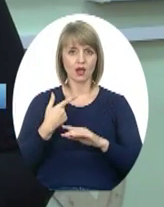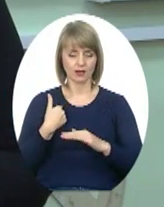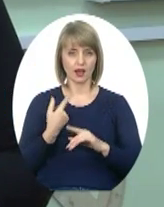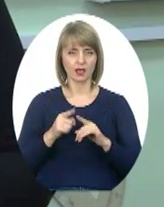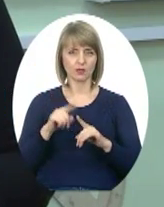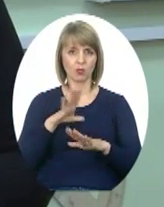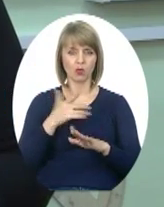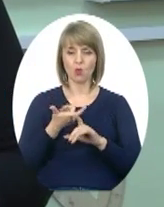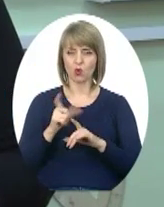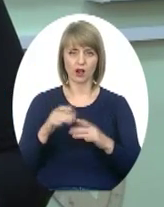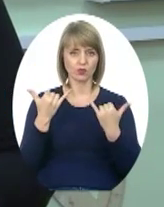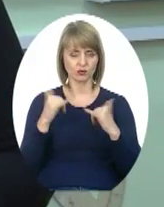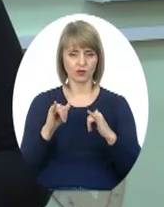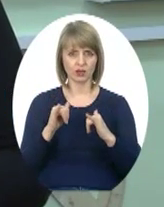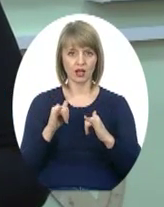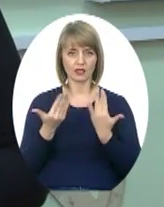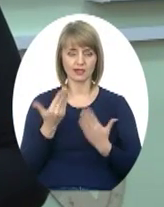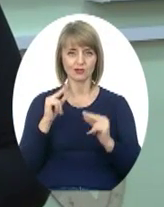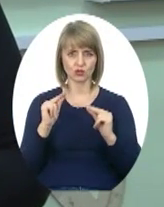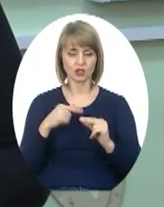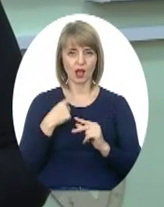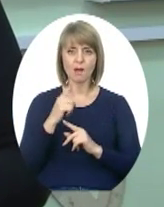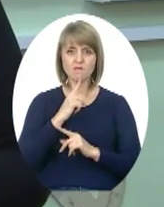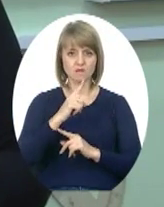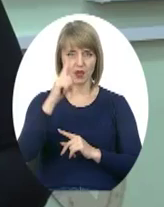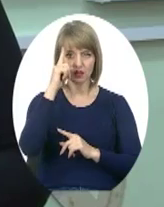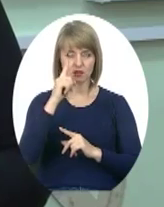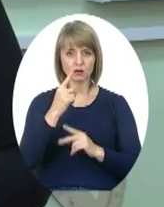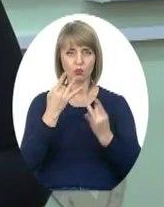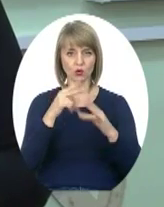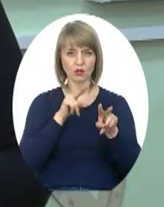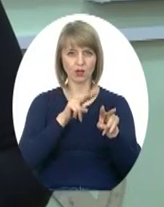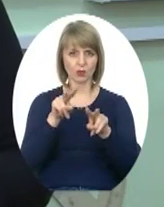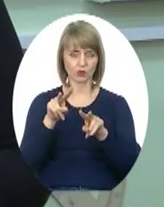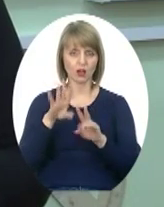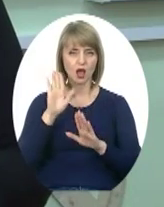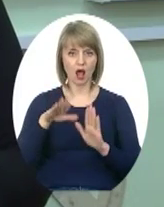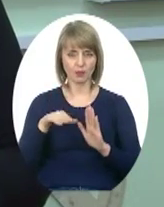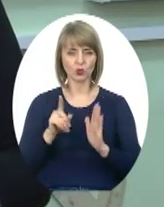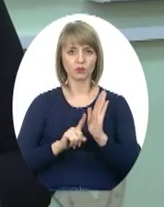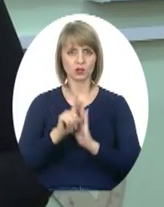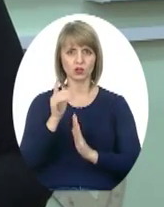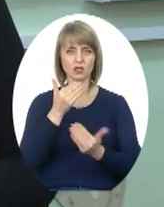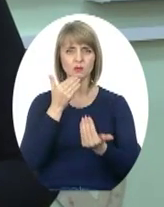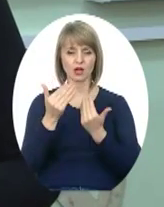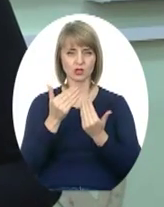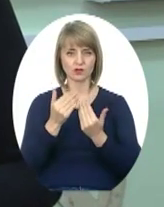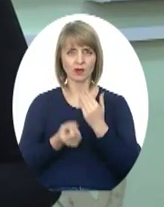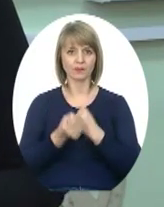этому была крайне удивлена, если честно. То есть я вот на него первый месяц просто наблюдала за ним. А потом только начала